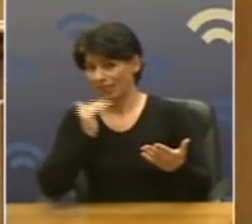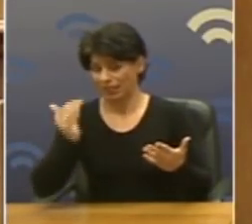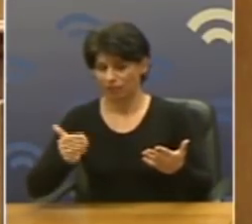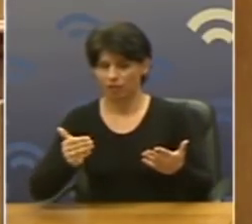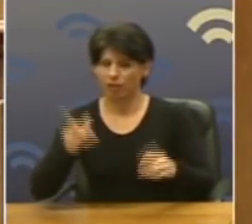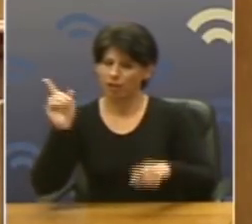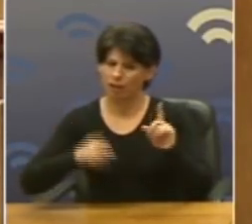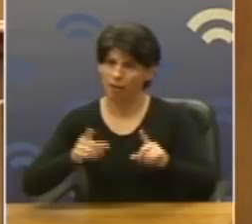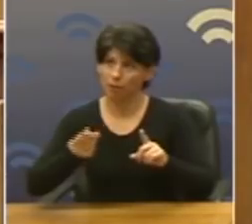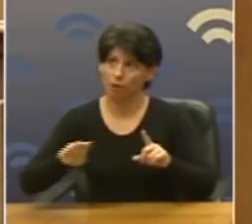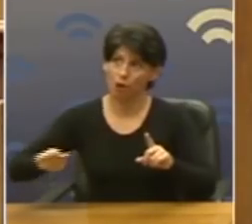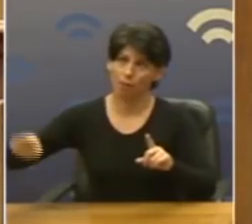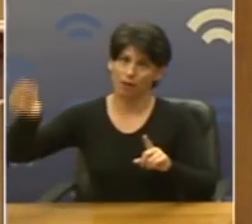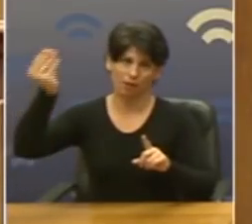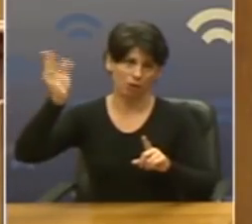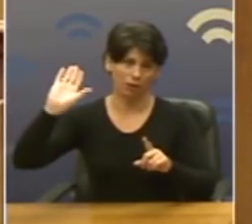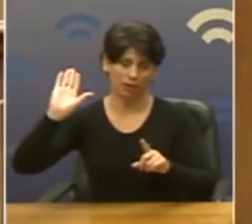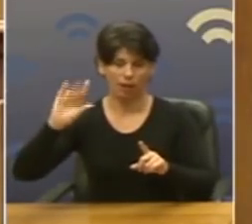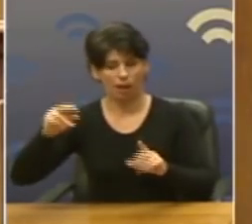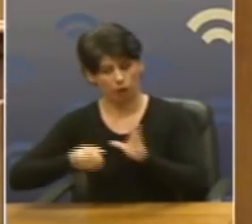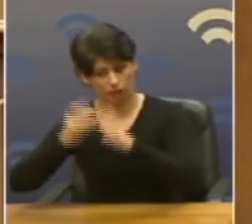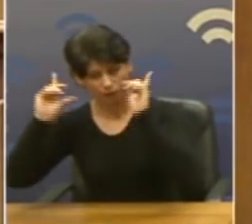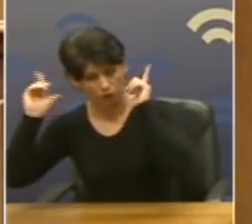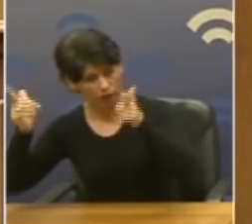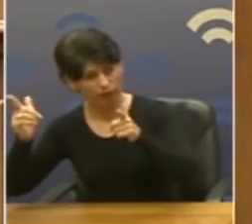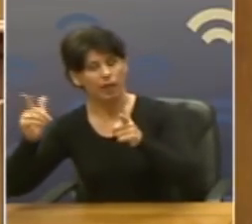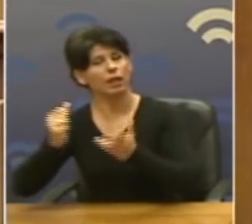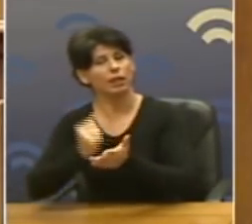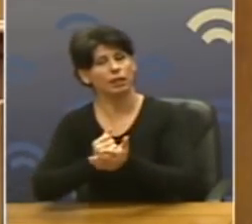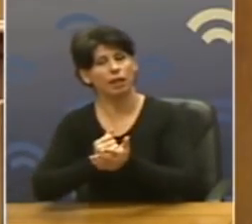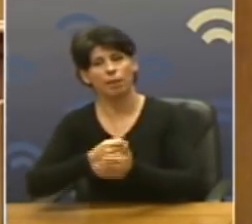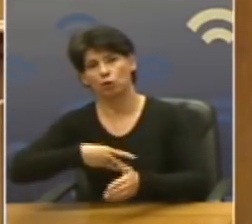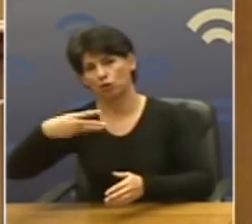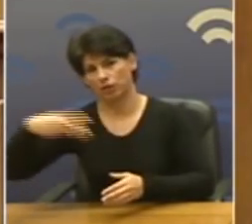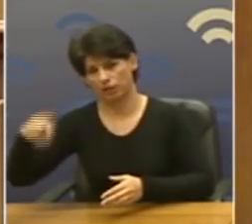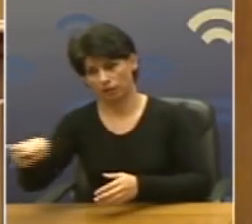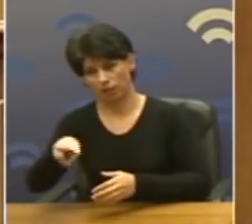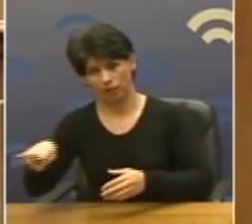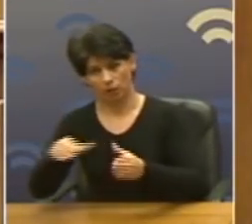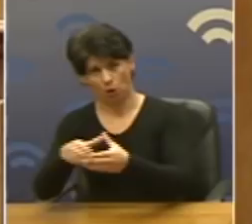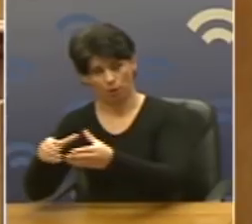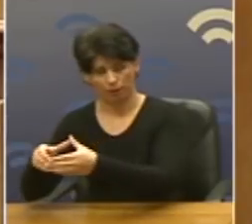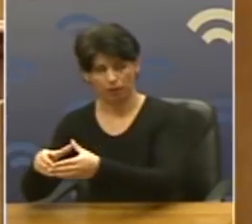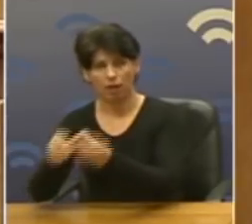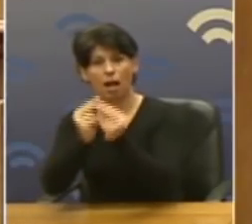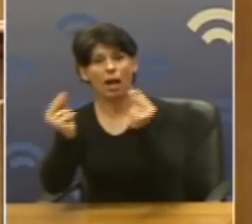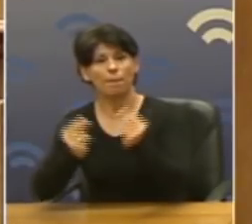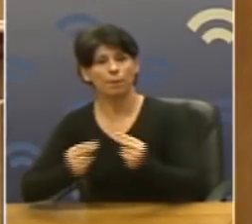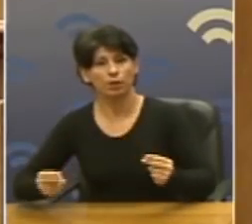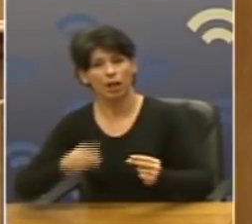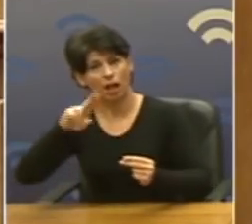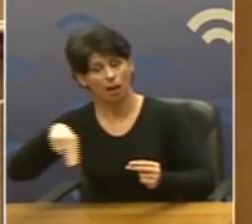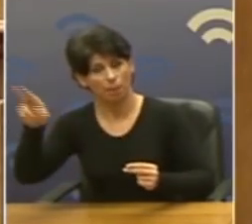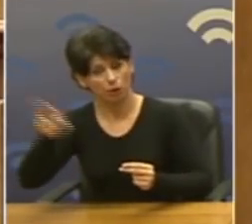πιο εκοφαντικό τρόπο, τόσο από τη Νέα Δημοκρατία, όσο και από το ΣΥΡΙΖΑ. Έτσι, απορρίψατε